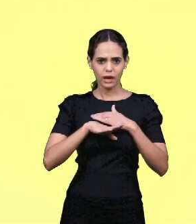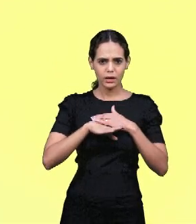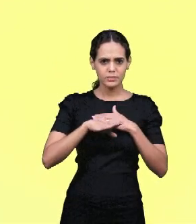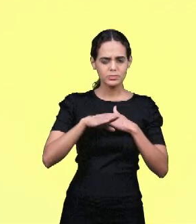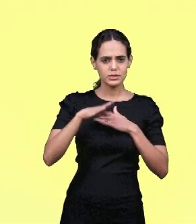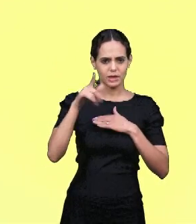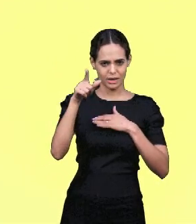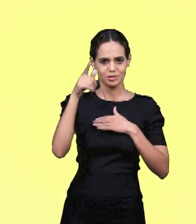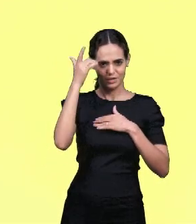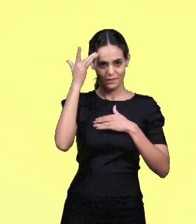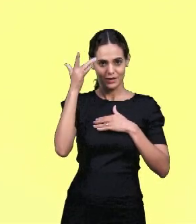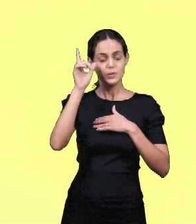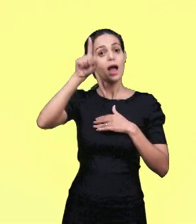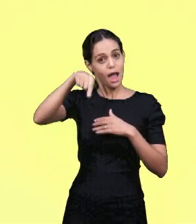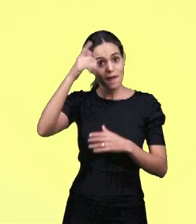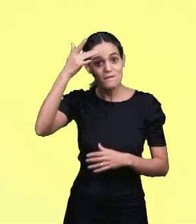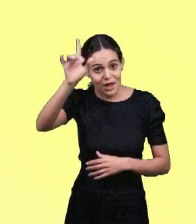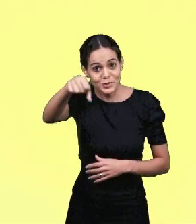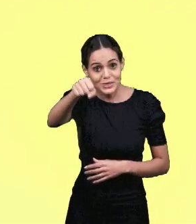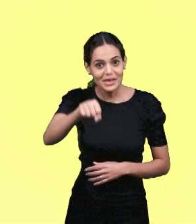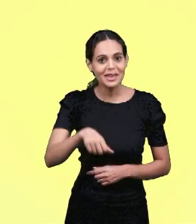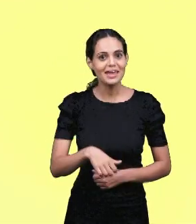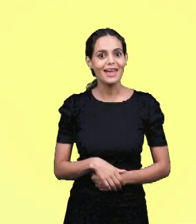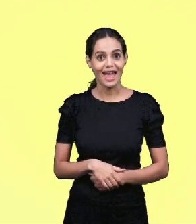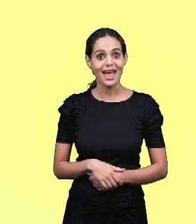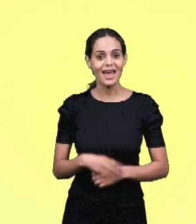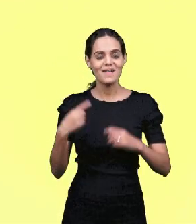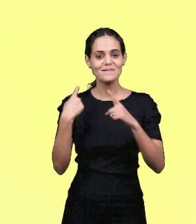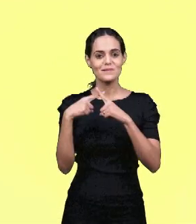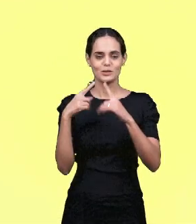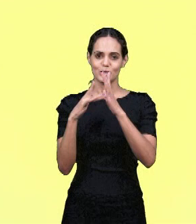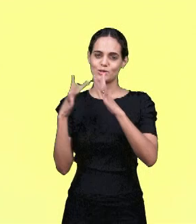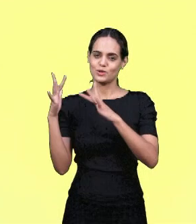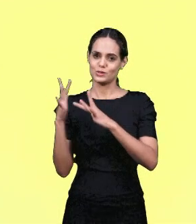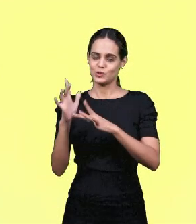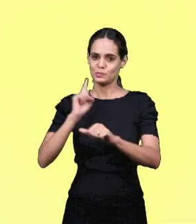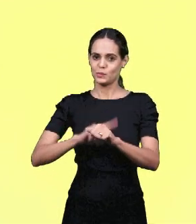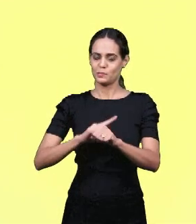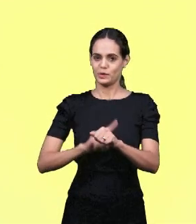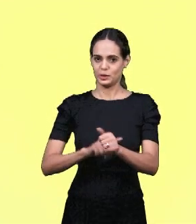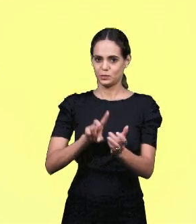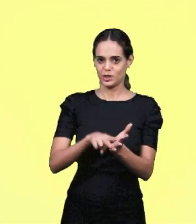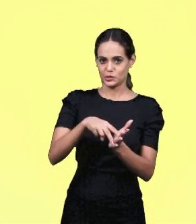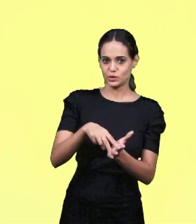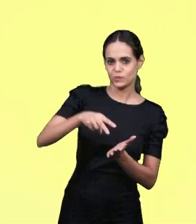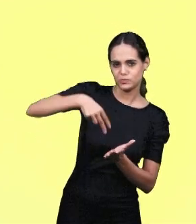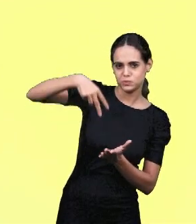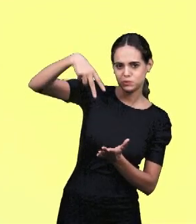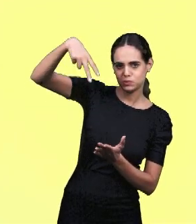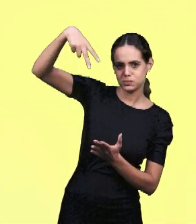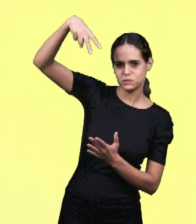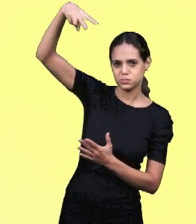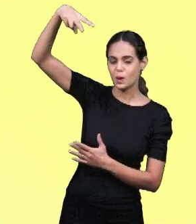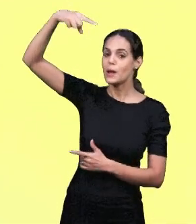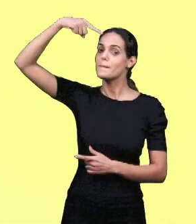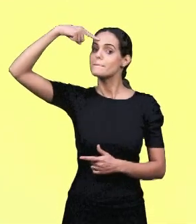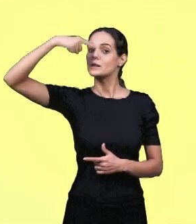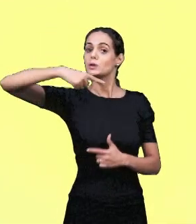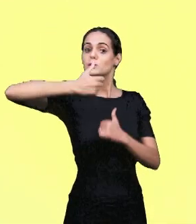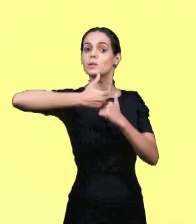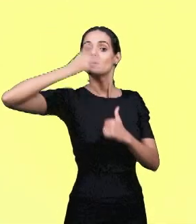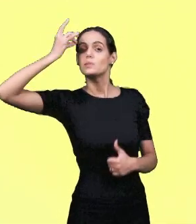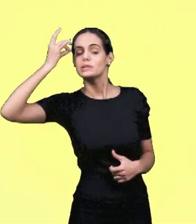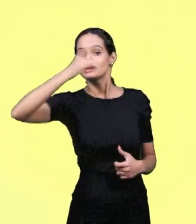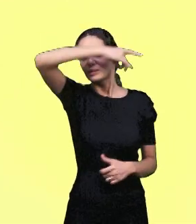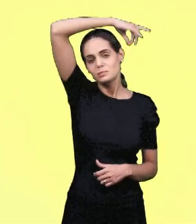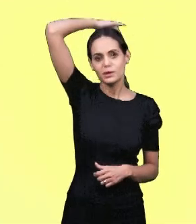Je vais vous dire que oui. Parce que le Seigneur Jésus, quand il est allé au ciel, il a envoyé le Saint-Esprit. Et le